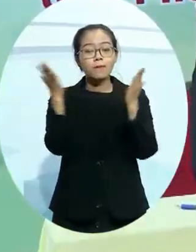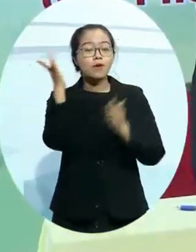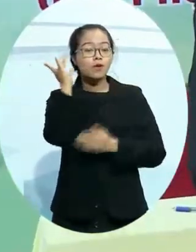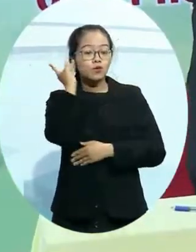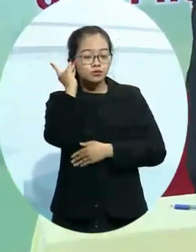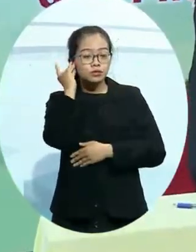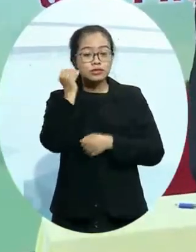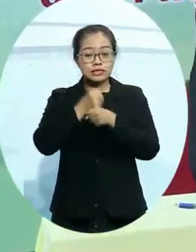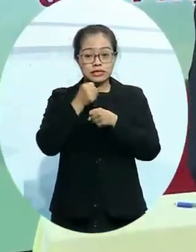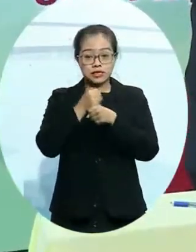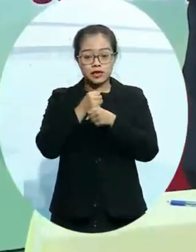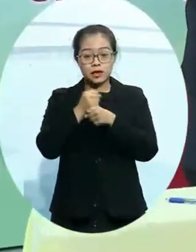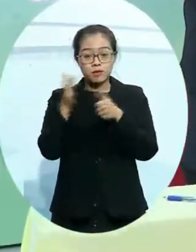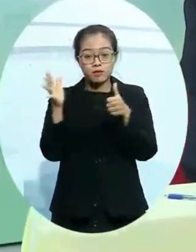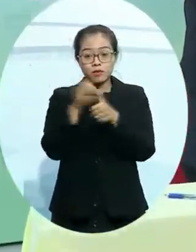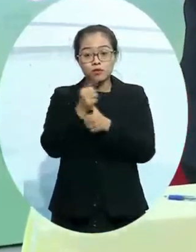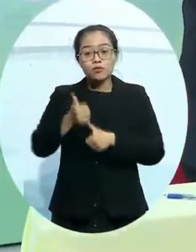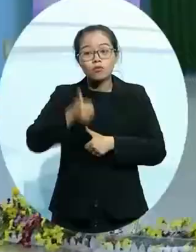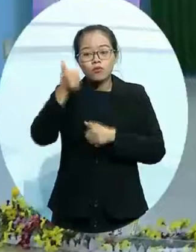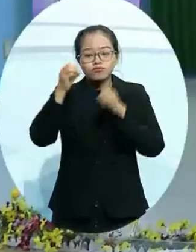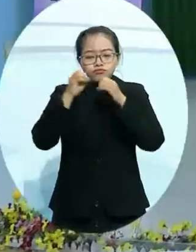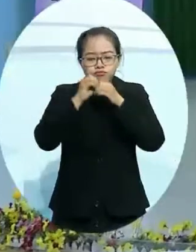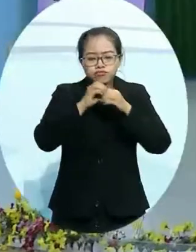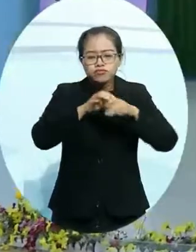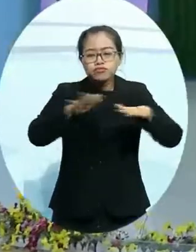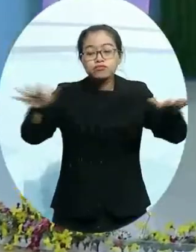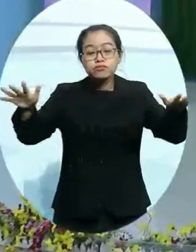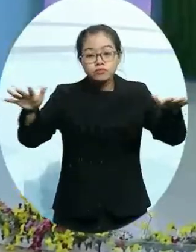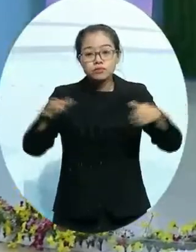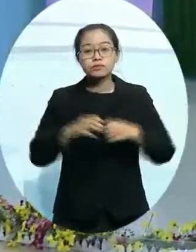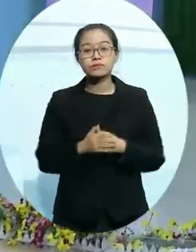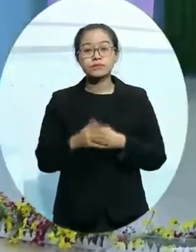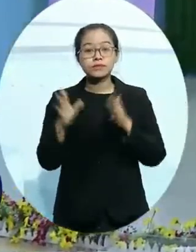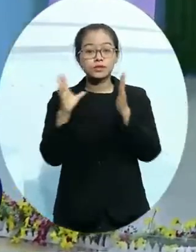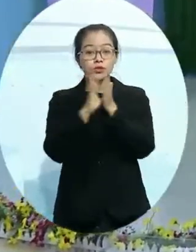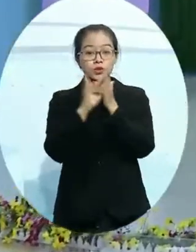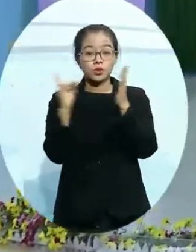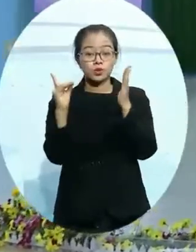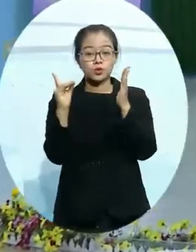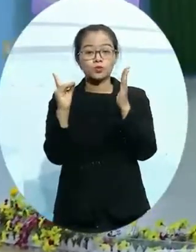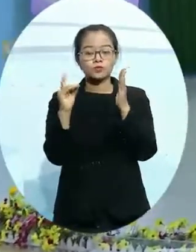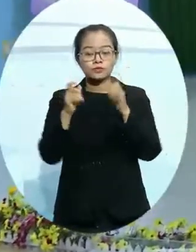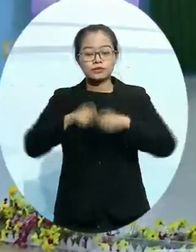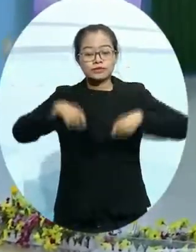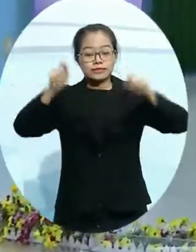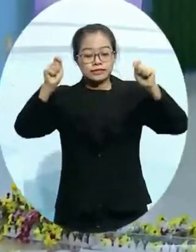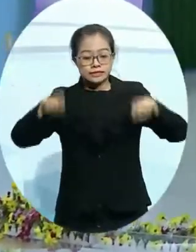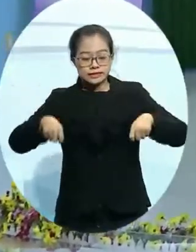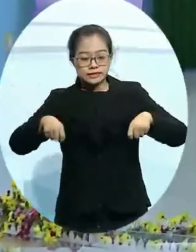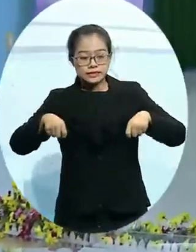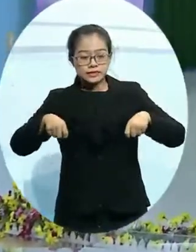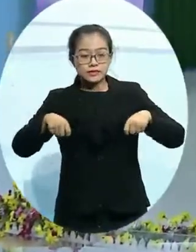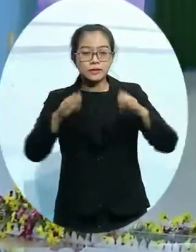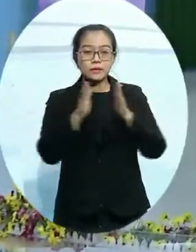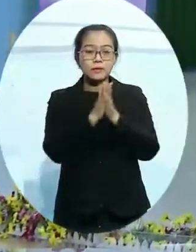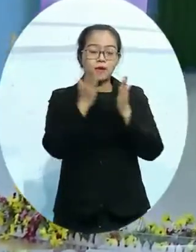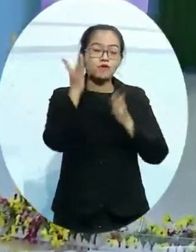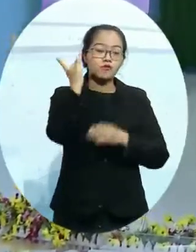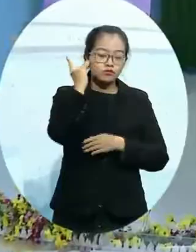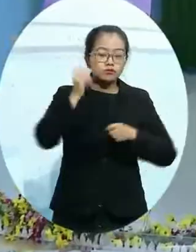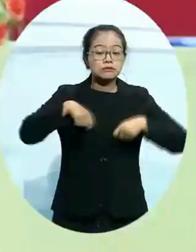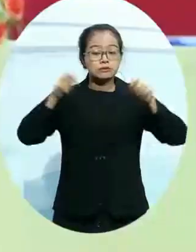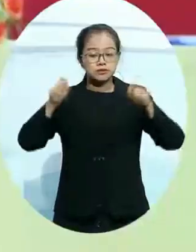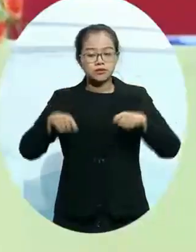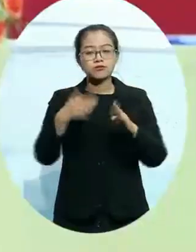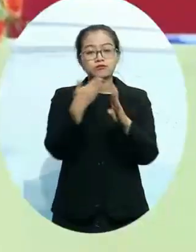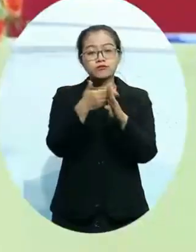ngày càng hiệu quả hơn và tuyên truyền rộng rãi đến các tầng lớp độc giả, nội dung bản ghi nhớ được ký kết giữa hai đơn vị là sẽ phối hợp với các